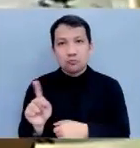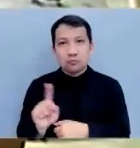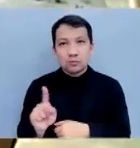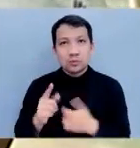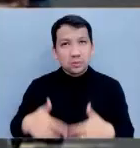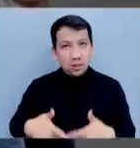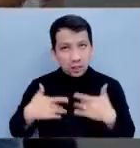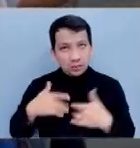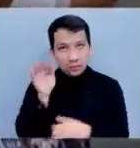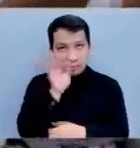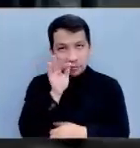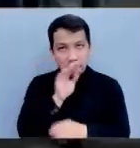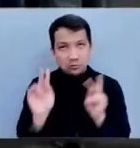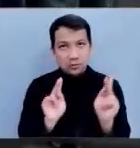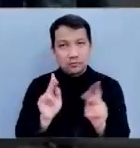ng mga Pilipino.